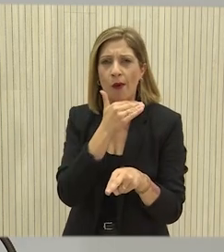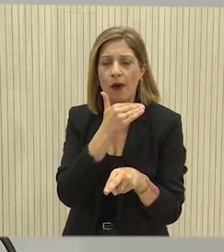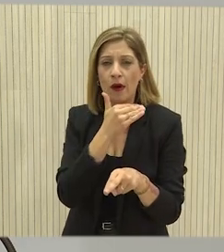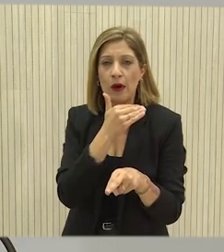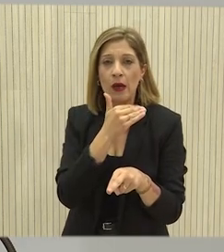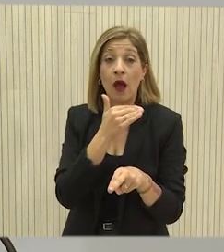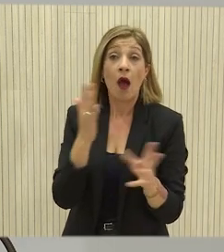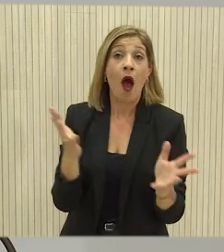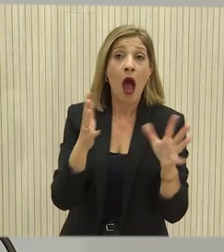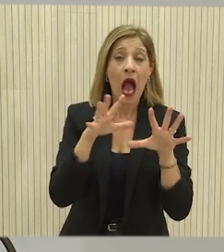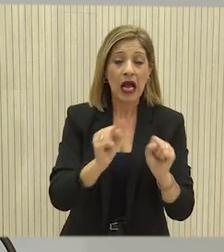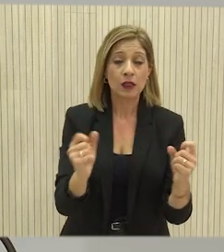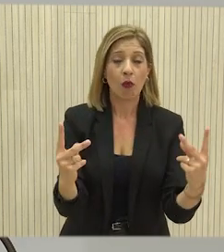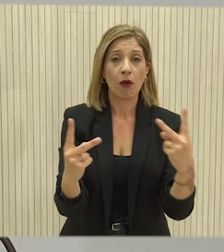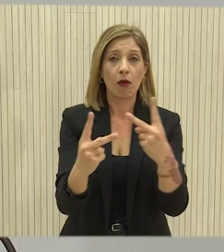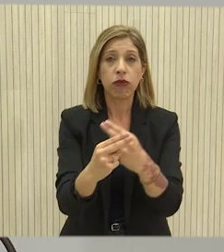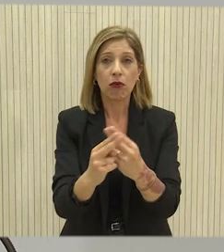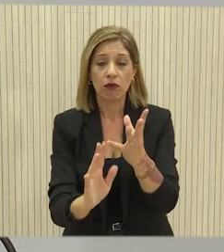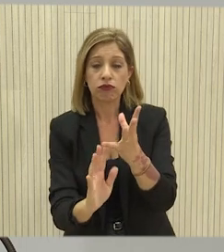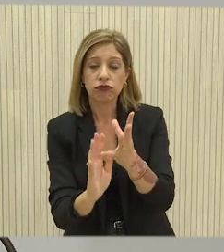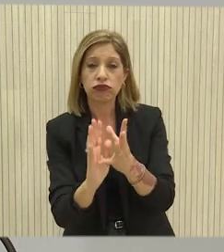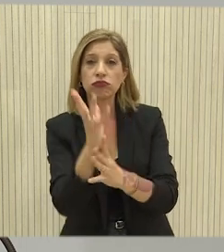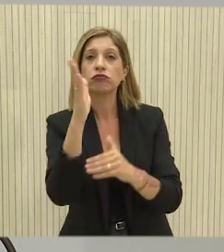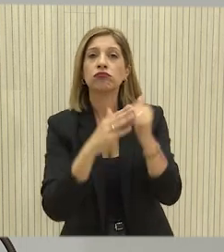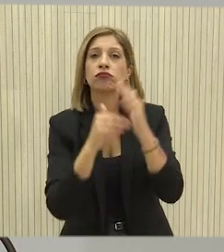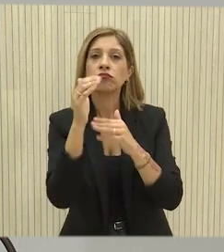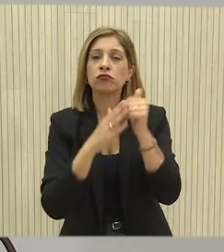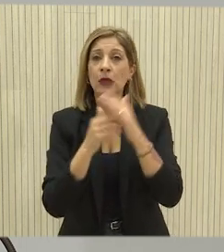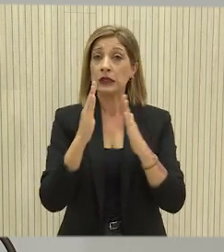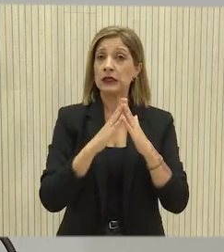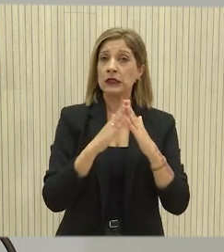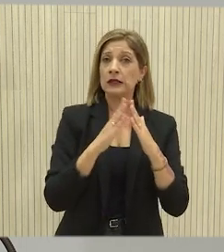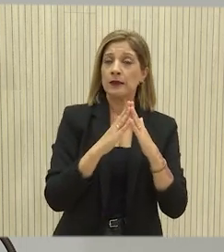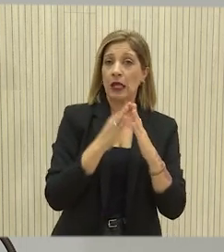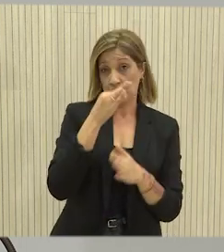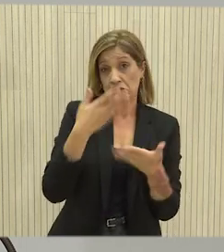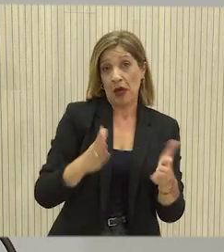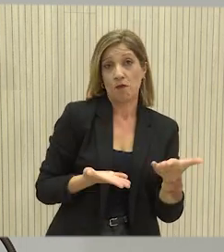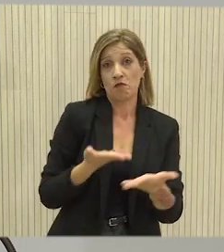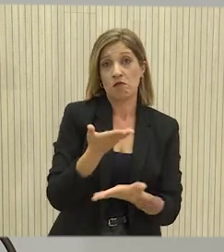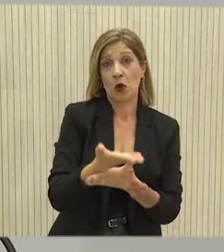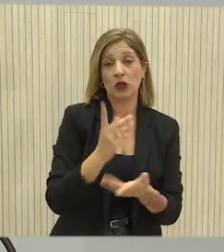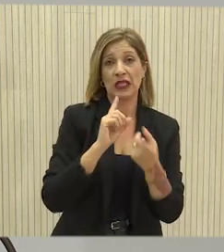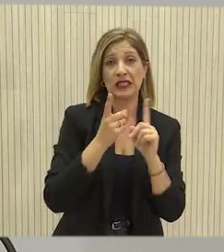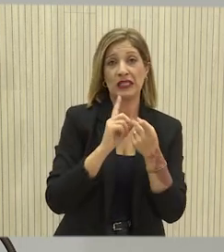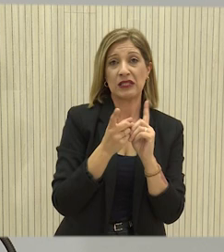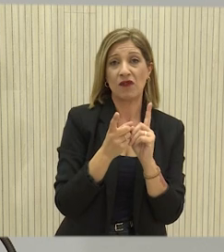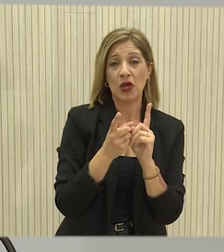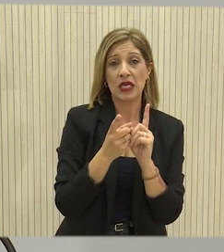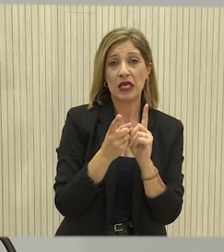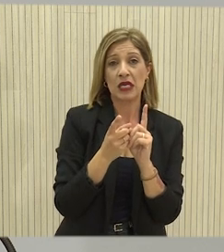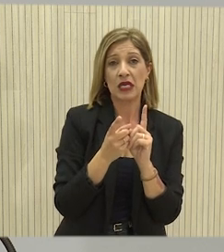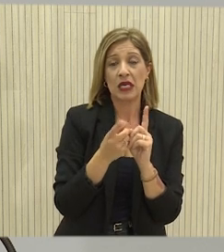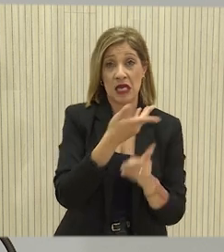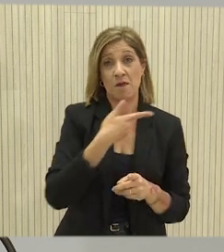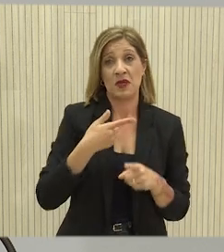κατοχικές αρχές μπλοκάρουν οποιαδήποτε οικιστική ανάπτυξη στην νεκρή ζώνη, όπως ήταν η πρόταση που συμφωνήθηκε από όλη την